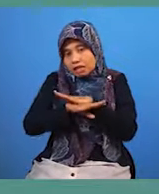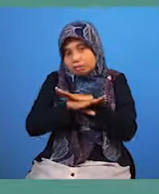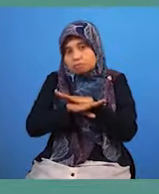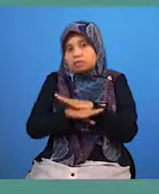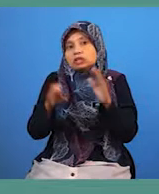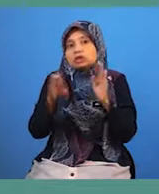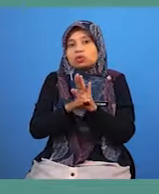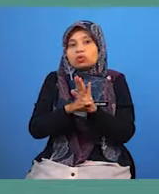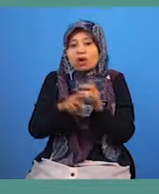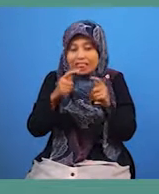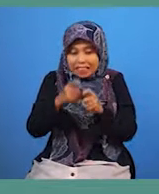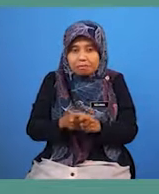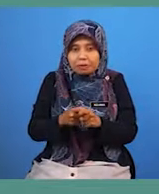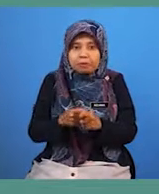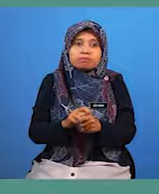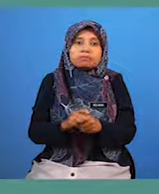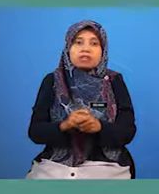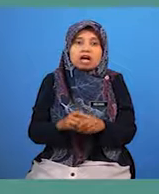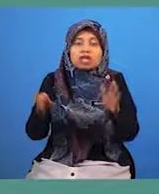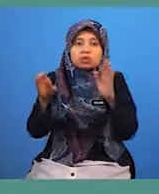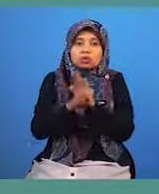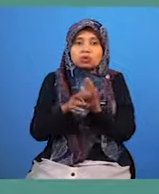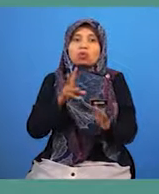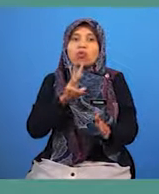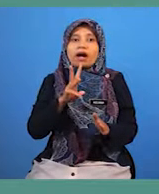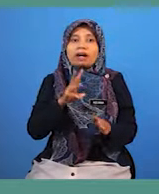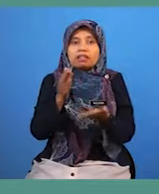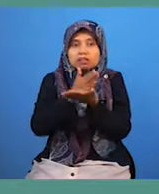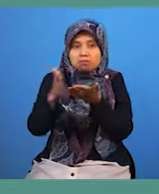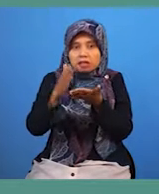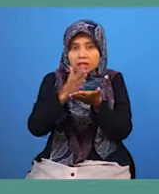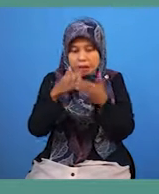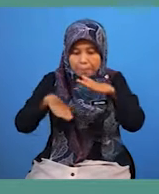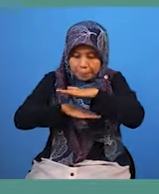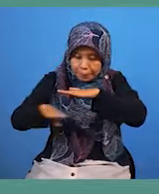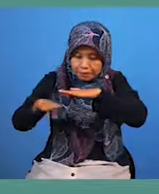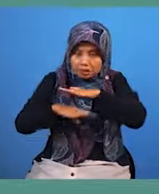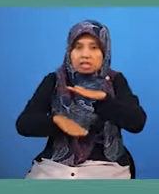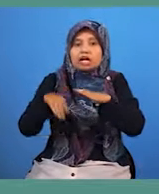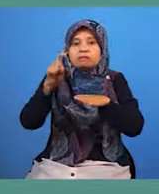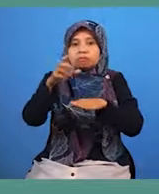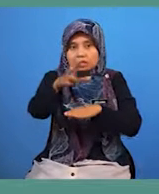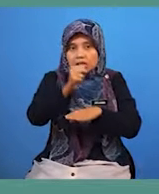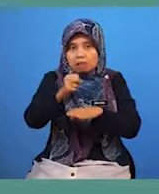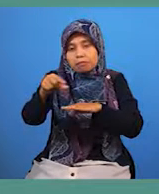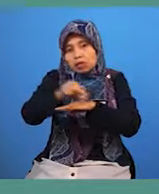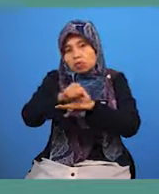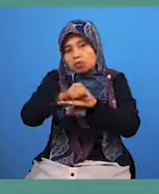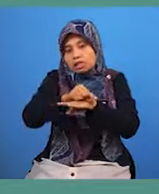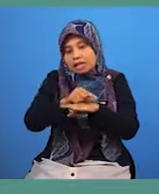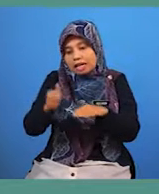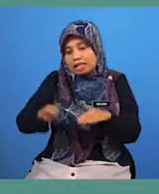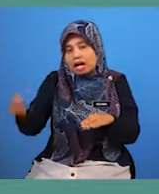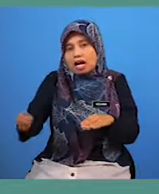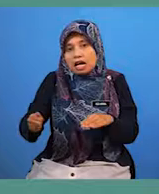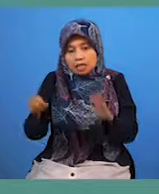sampel air adalah tepat. Sampel air di bahagian pertengahan perlulah diambil menggunakan alat